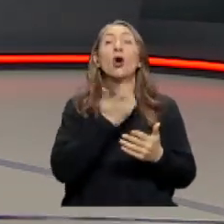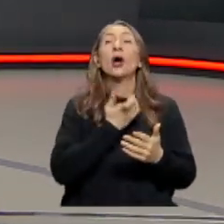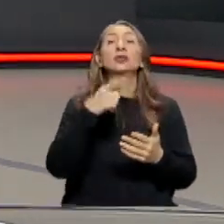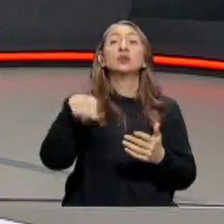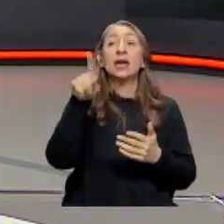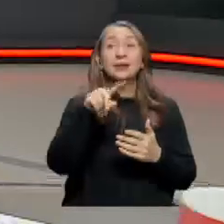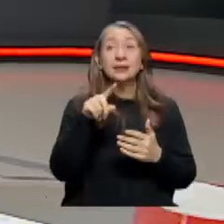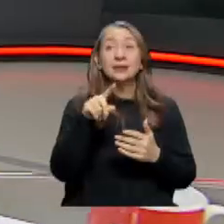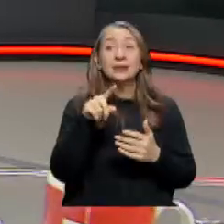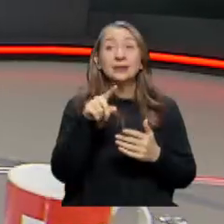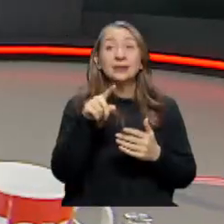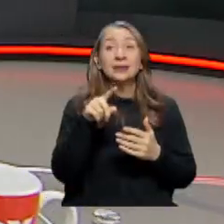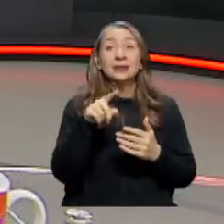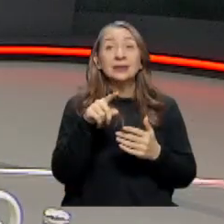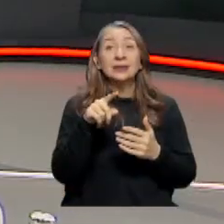Öğrenciler.